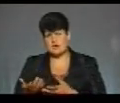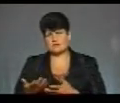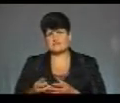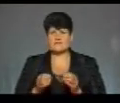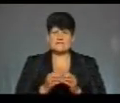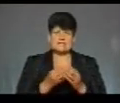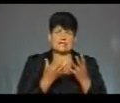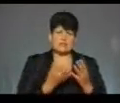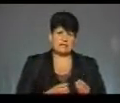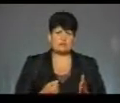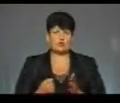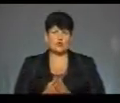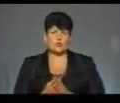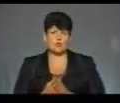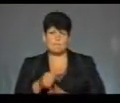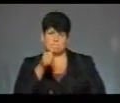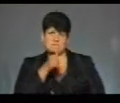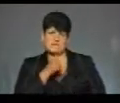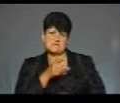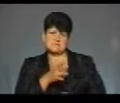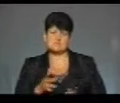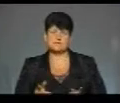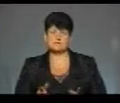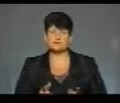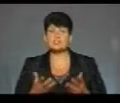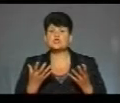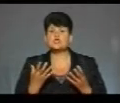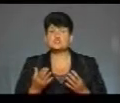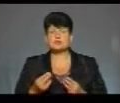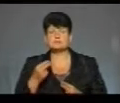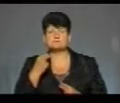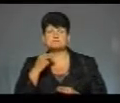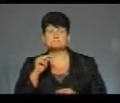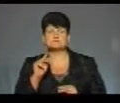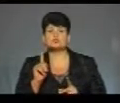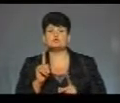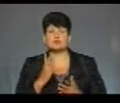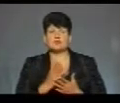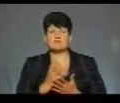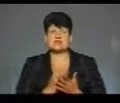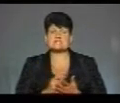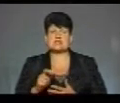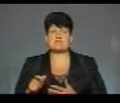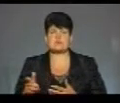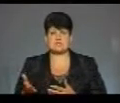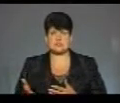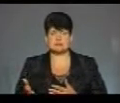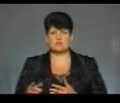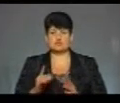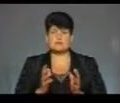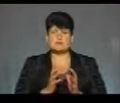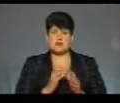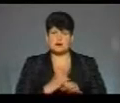10 днів до місяця часу. Які ще переваги є для резервістів, окрім того, що